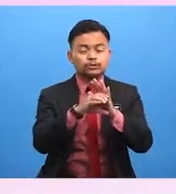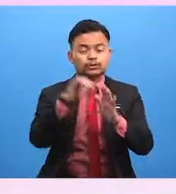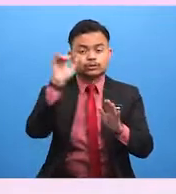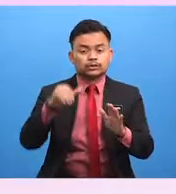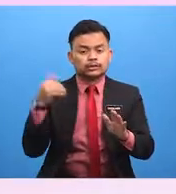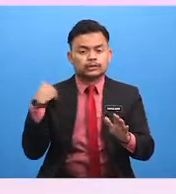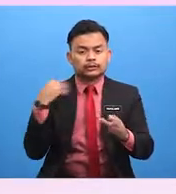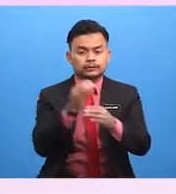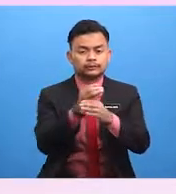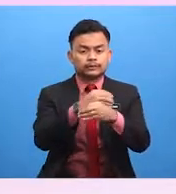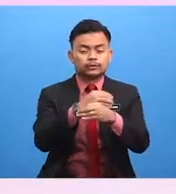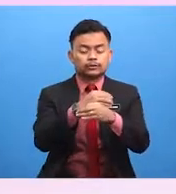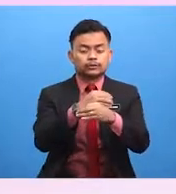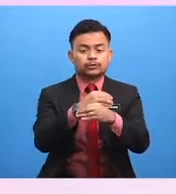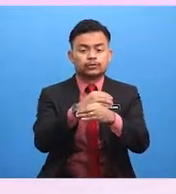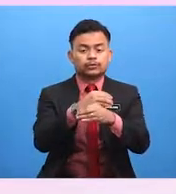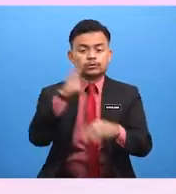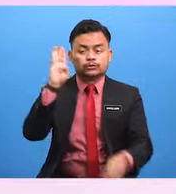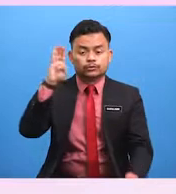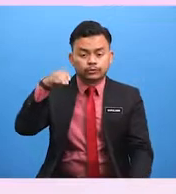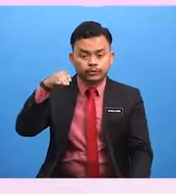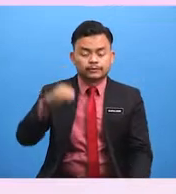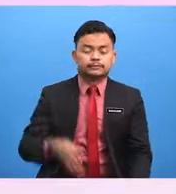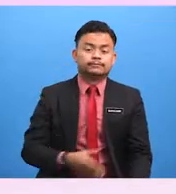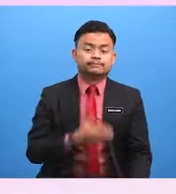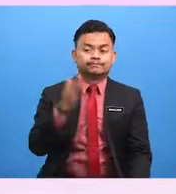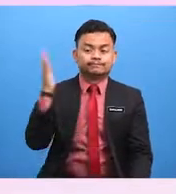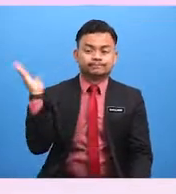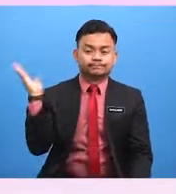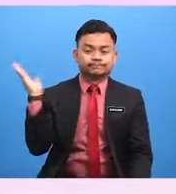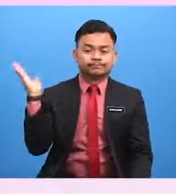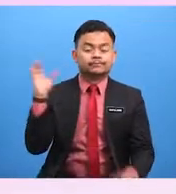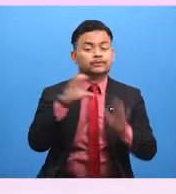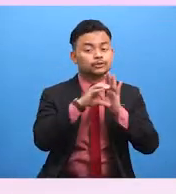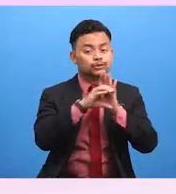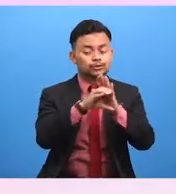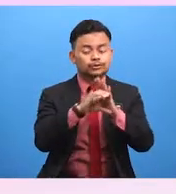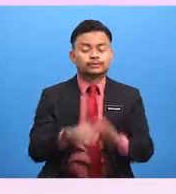Contohnya seperti kotak tisu dan juga kotak pensel.